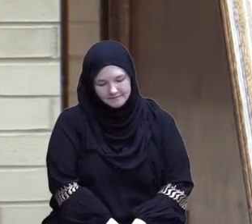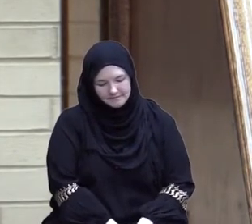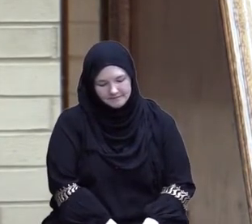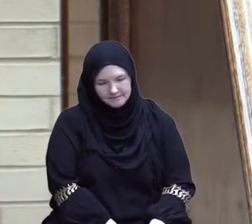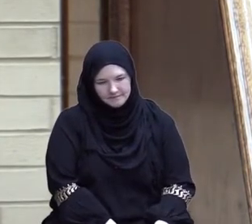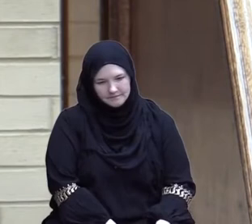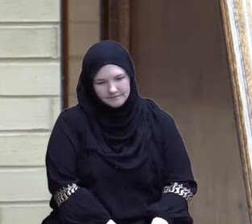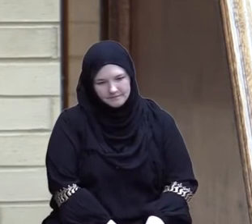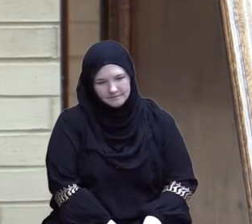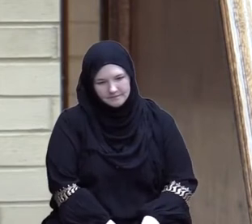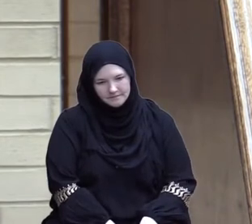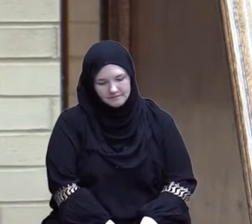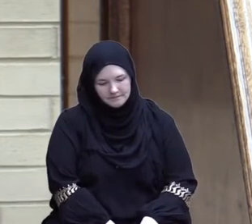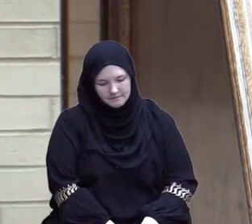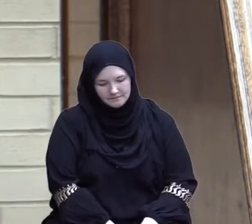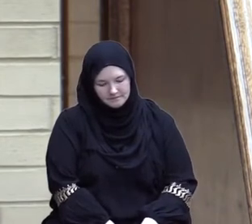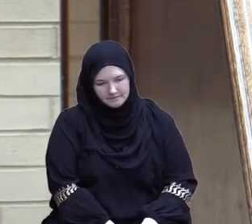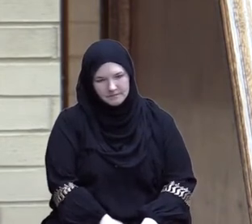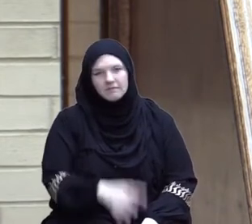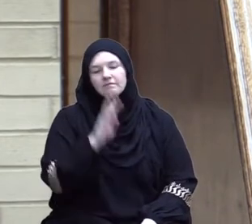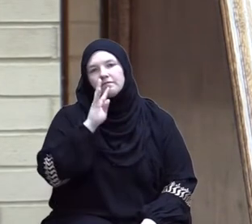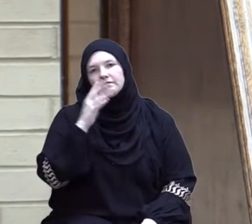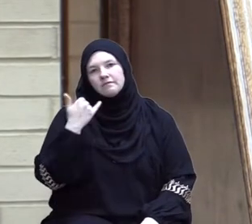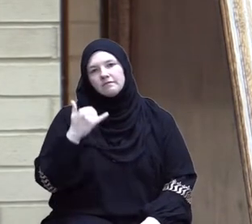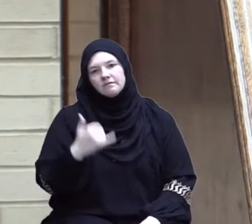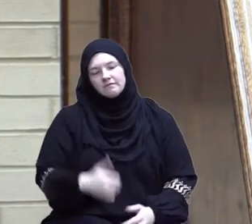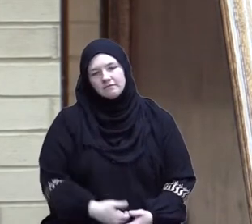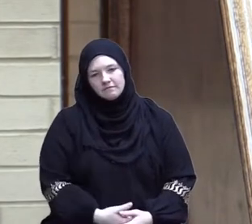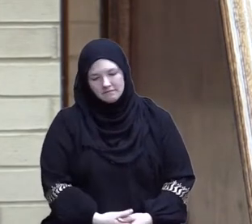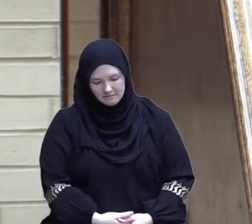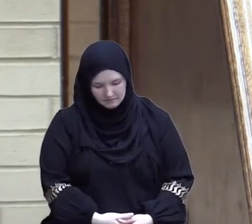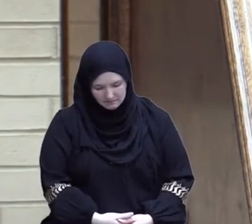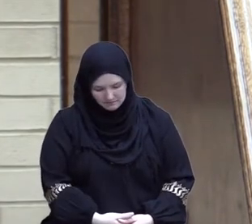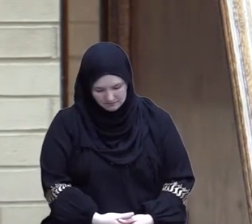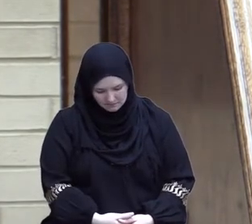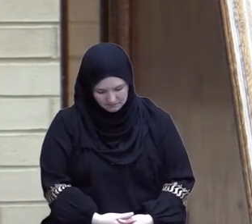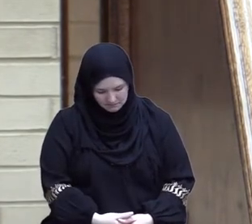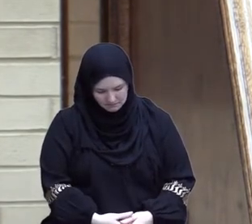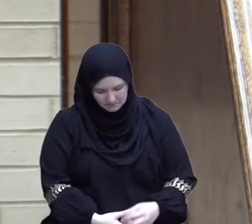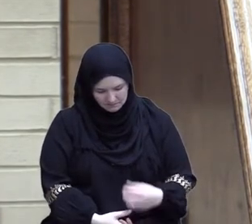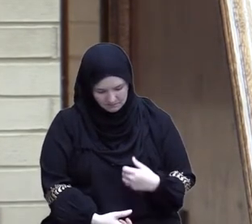لِلْمُتَّقِينَ الَّذِينَ يُؤْمِنُونَ بِالْغَيْبِ وَيُقِيمُونَ الصَّلَاةِ